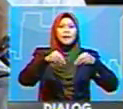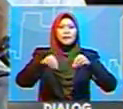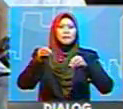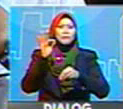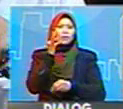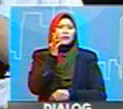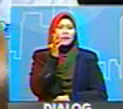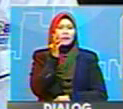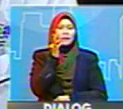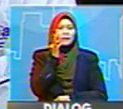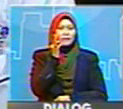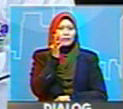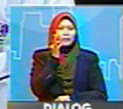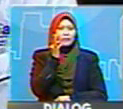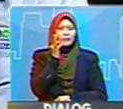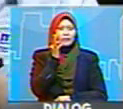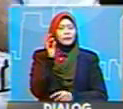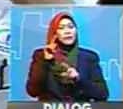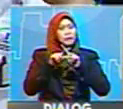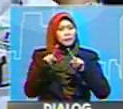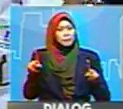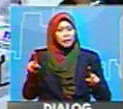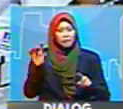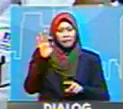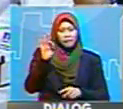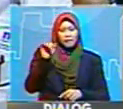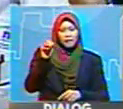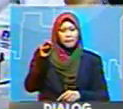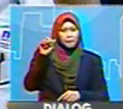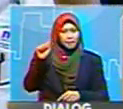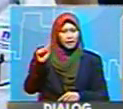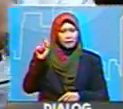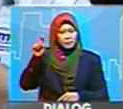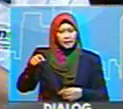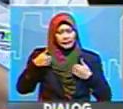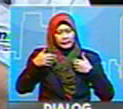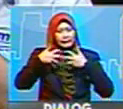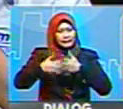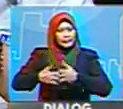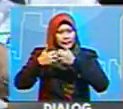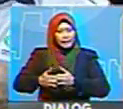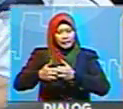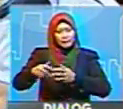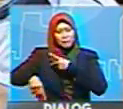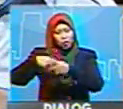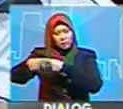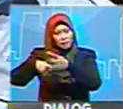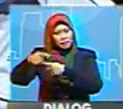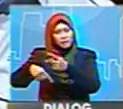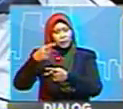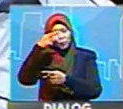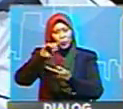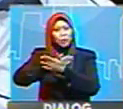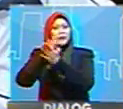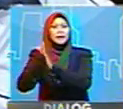secara fizikal buah tetapi mungkin F perlu diikan kilang untuk memproses buah tersebut untuk dijadikan bahan